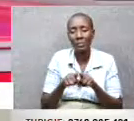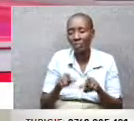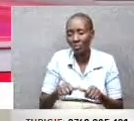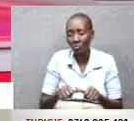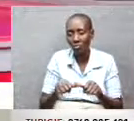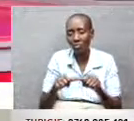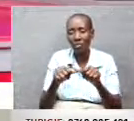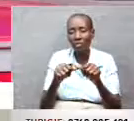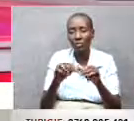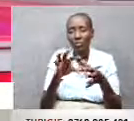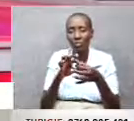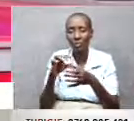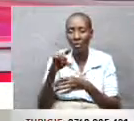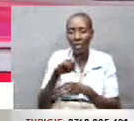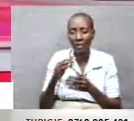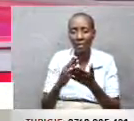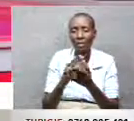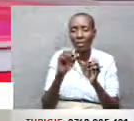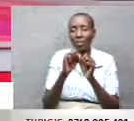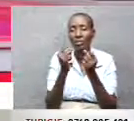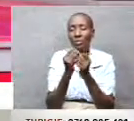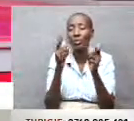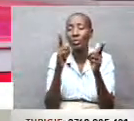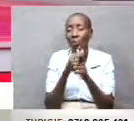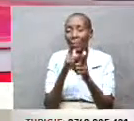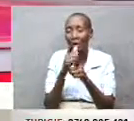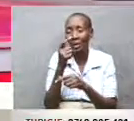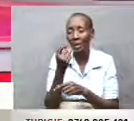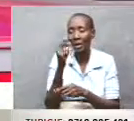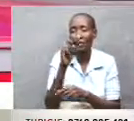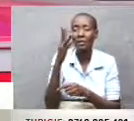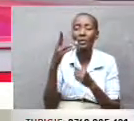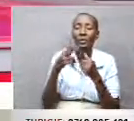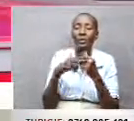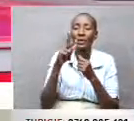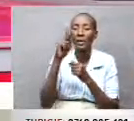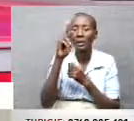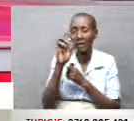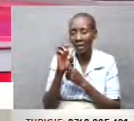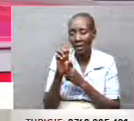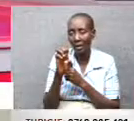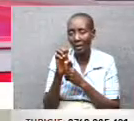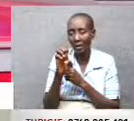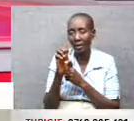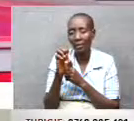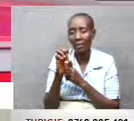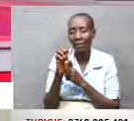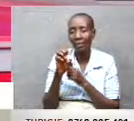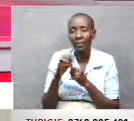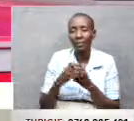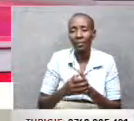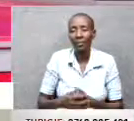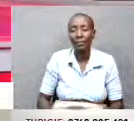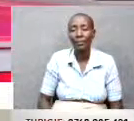hizi kupitia mitandao yetu ya kijamii ambayo ni @TV47KE na vile vile @Kileme_Andrine